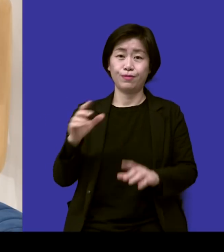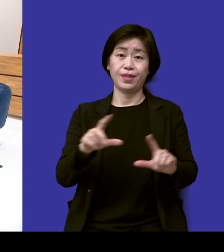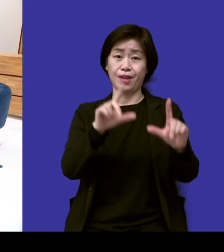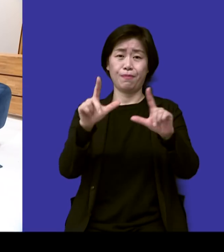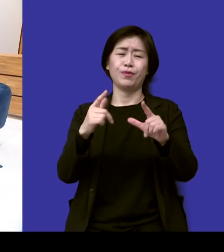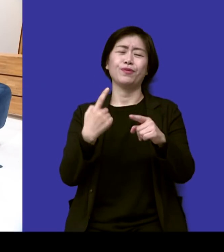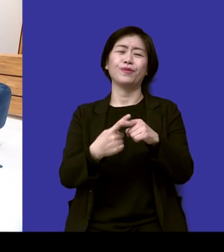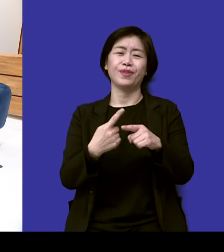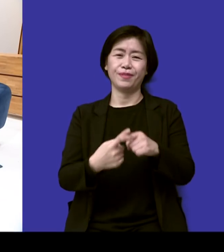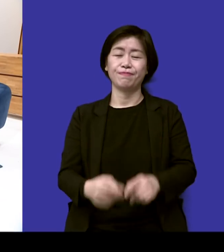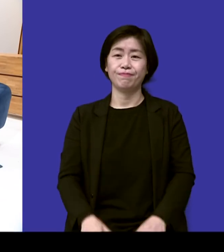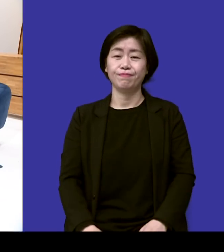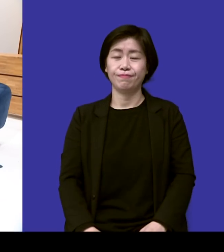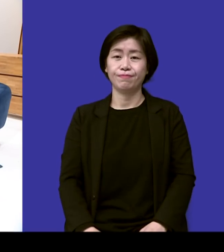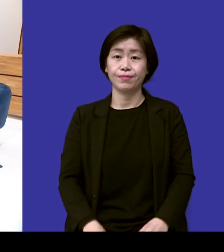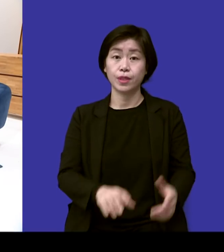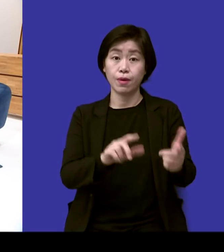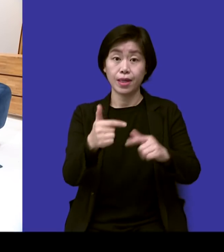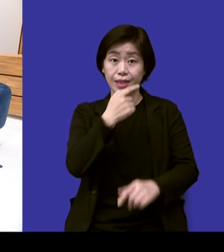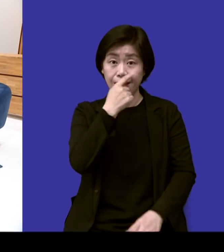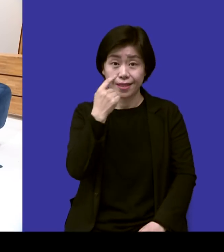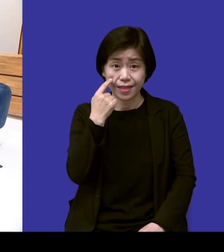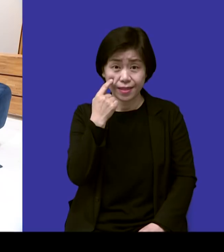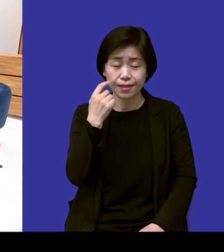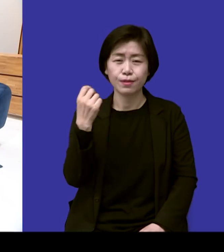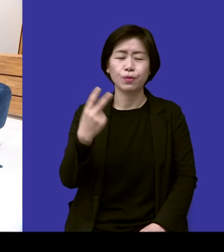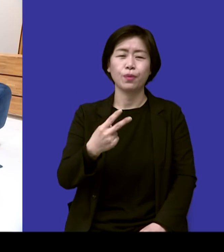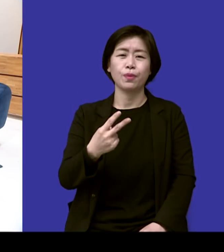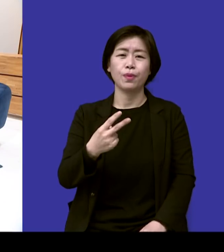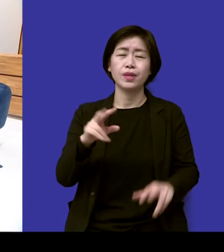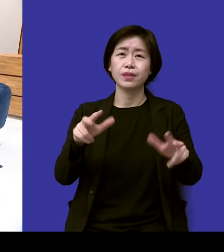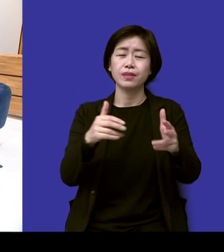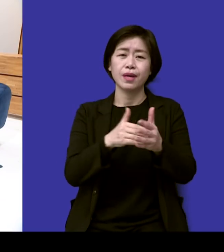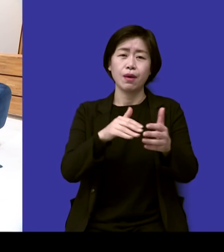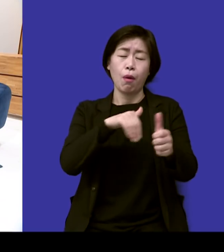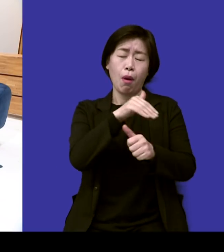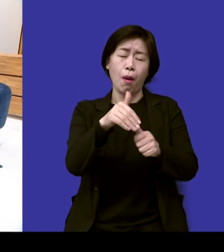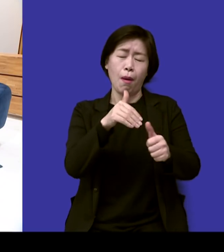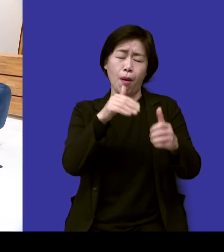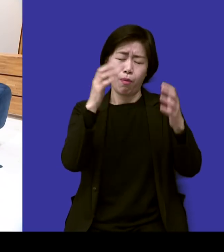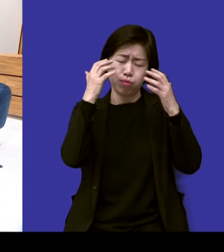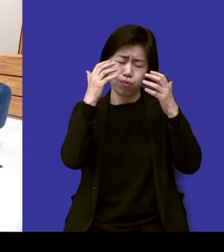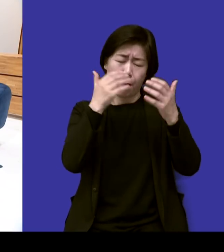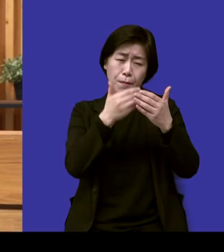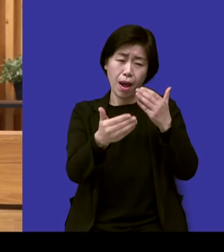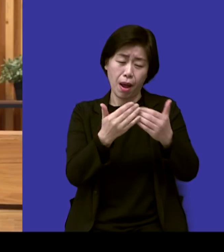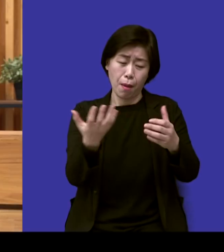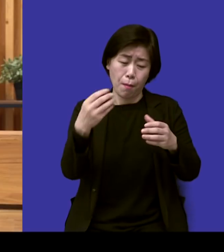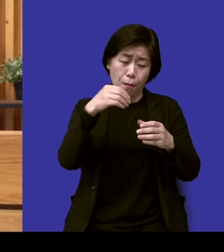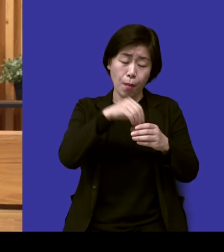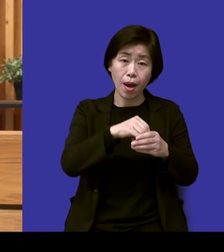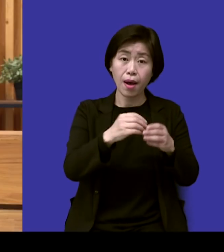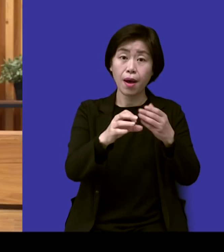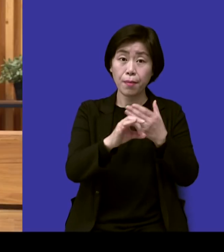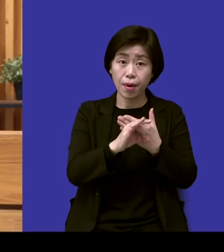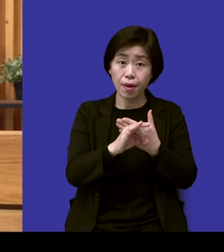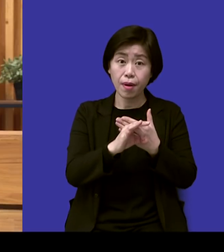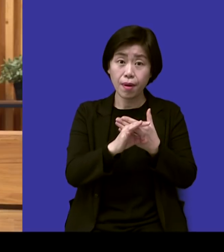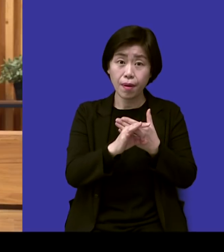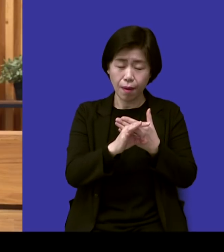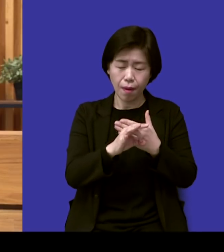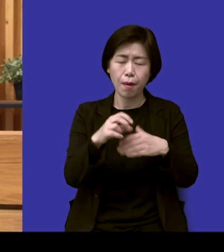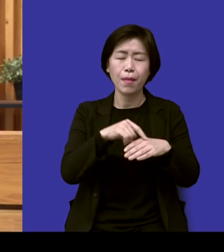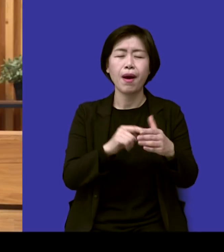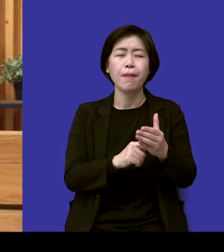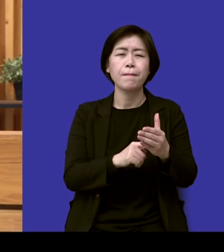같아요. 이런 간증들이, 지금까지 우리가 살아온 모든 이런 아픔과 슬픔들이 내 안에 담겨져 있을 때 진정으로 그